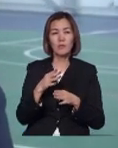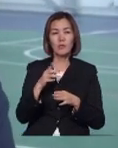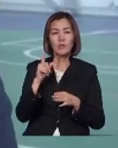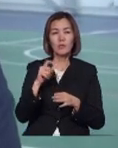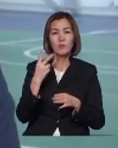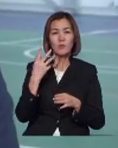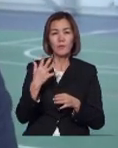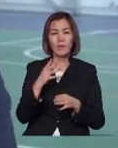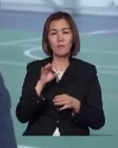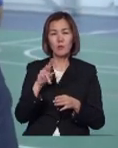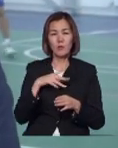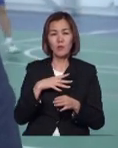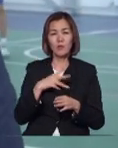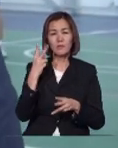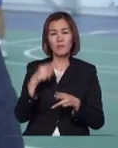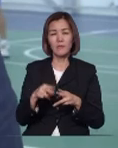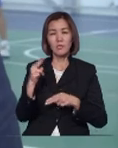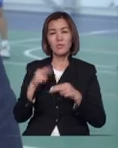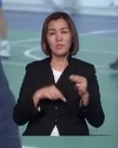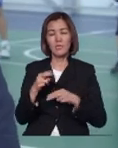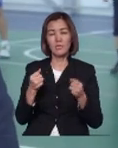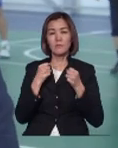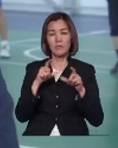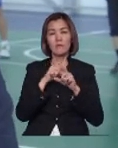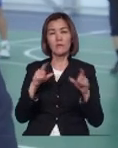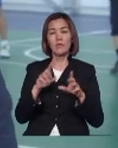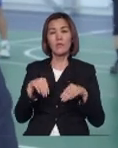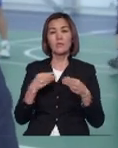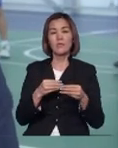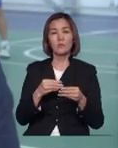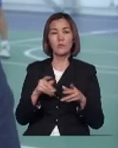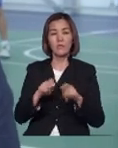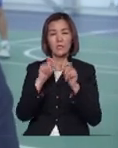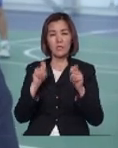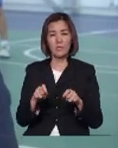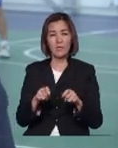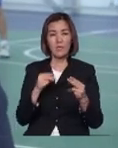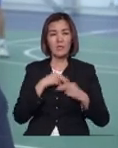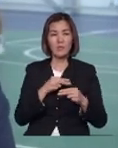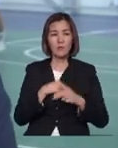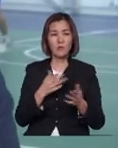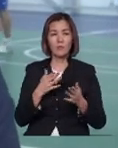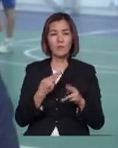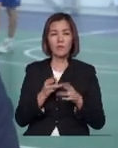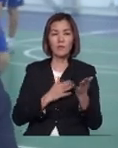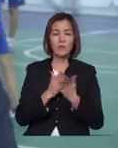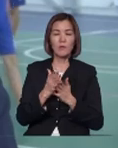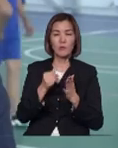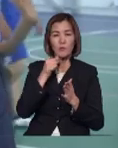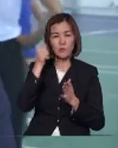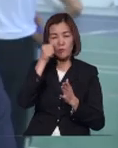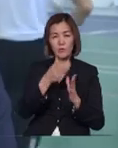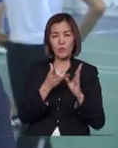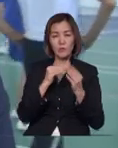суммой 105 миллионов. После завершения строительства спортивный комплекс сдан в эксплуатацию. Работая в данном направлении, в прошлом году